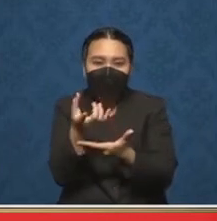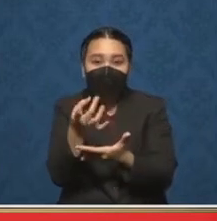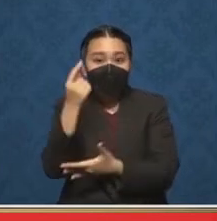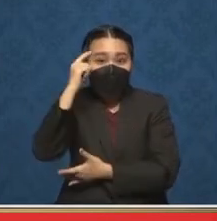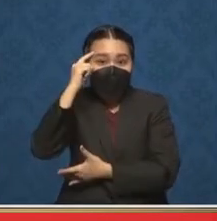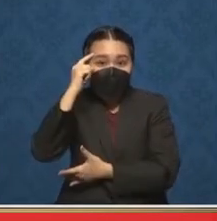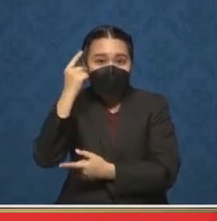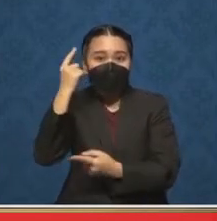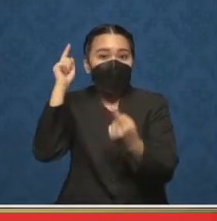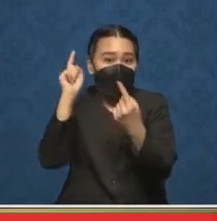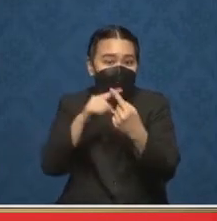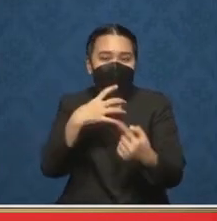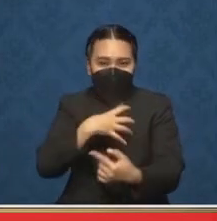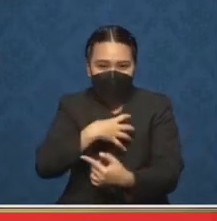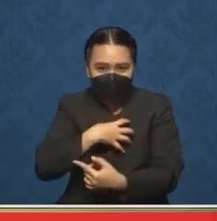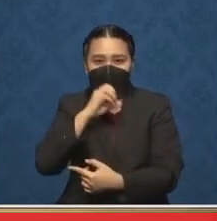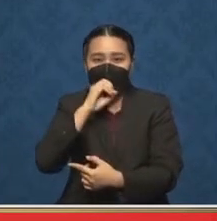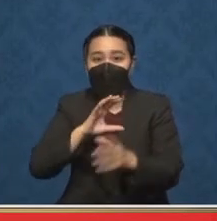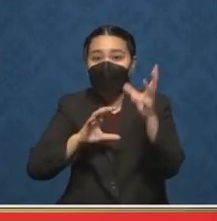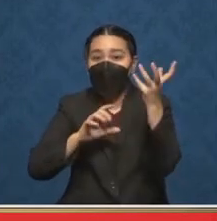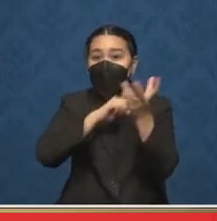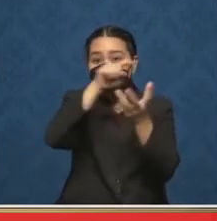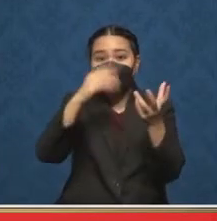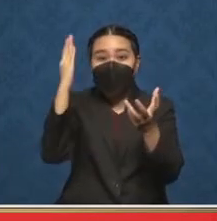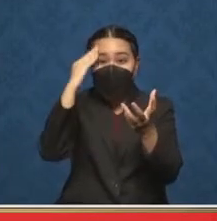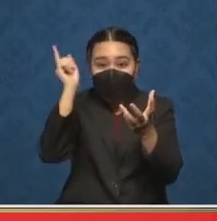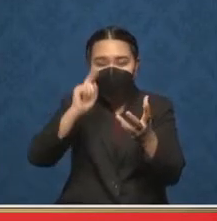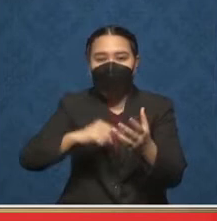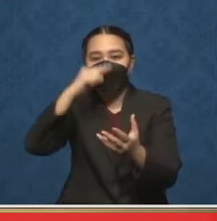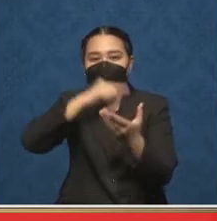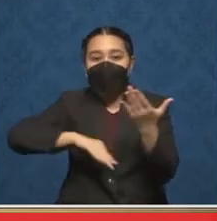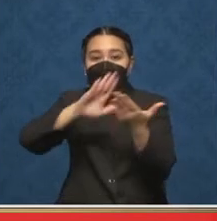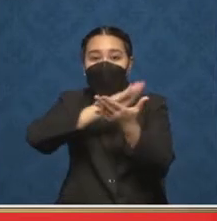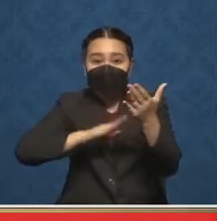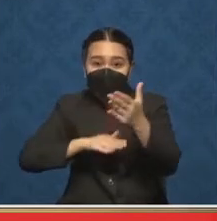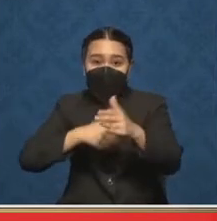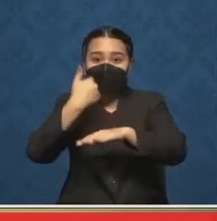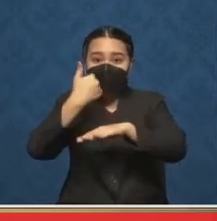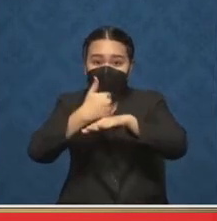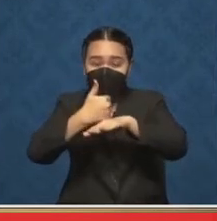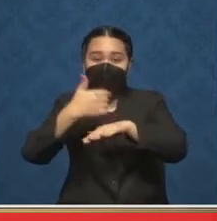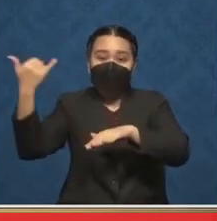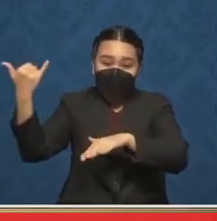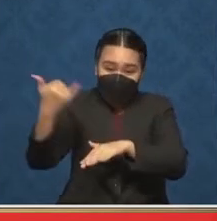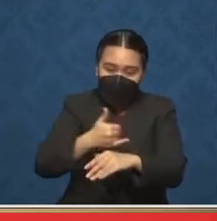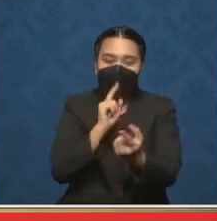ลกรู้ว่า โลก reduction ปุ่งเยอกัได้นี่กรูปพออก Arg